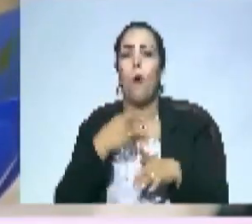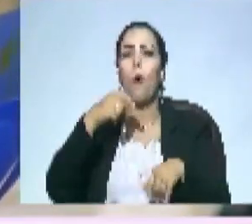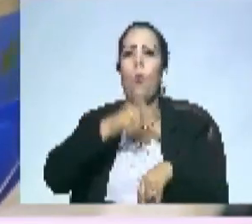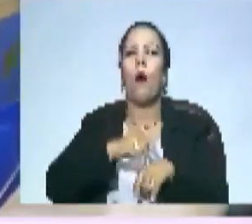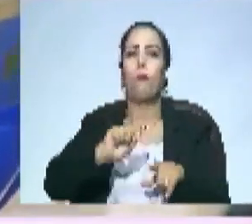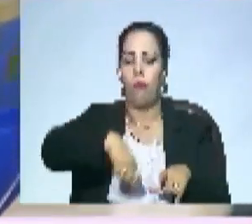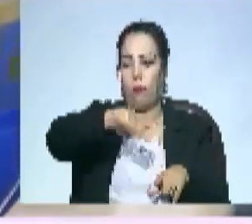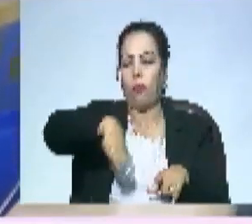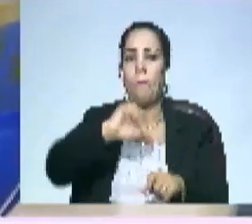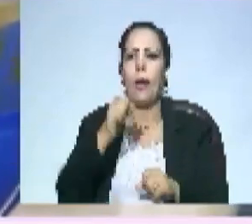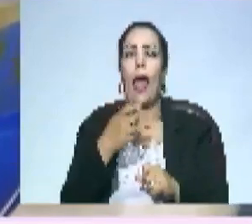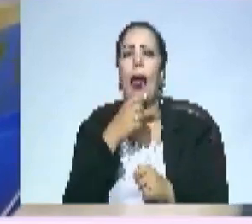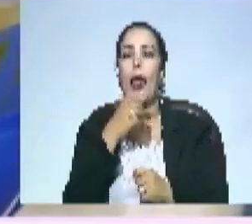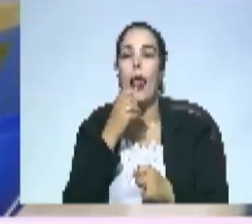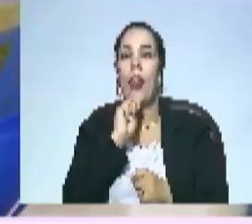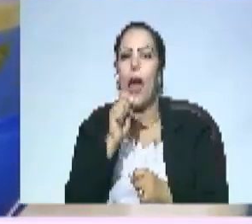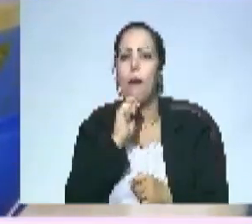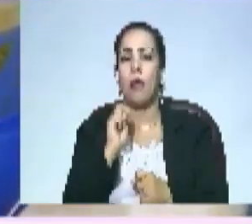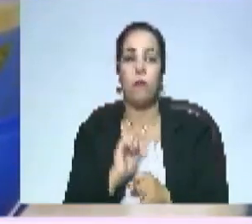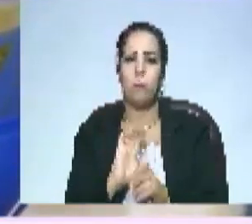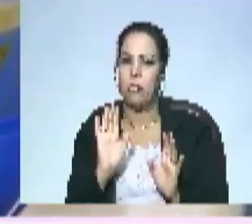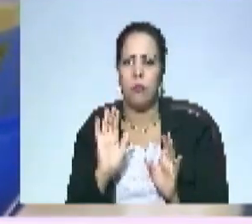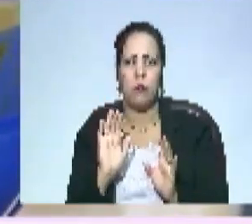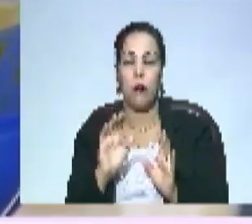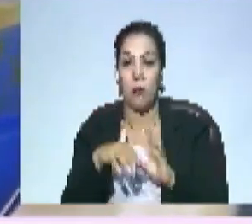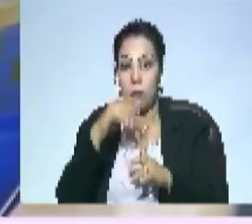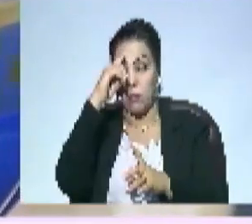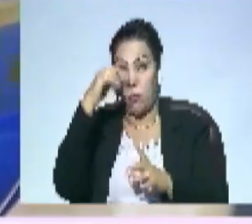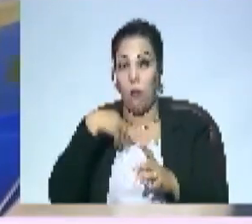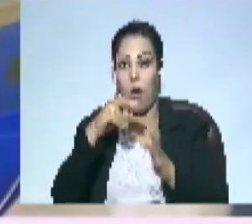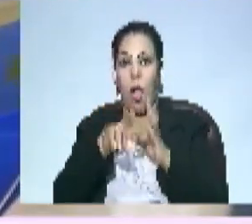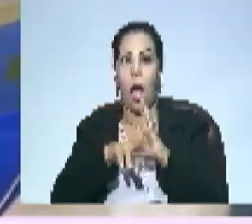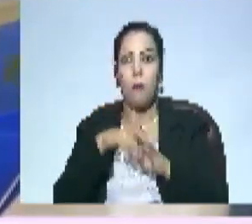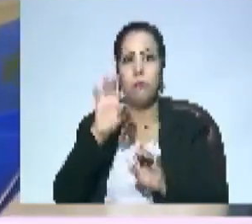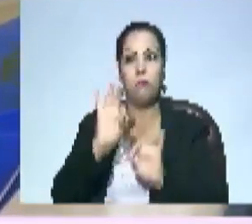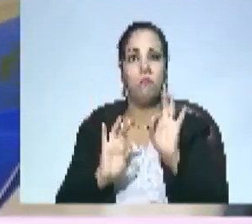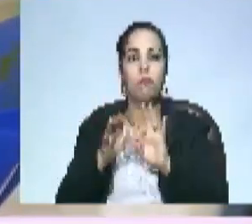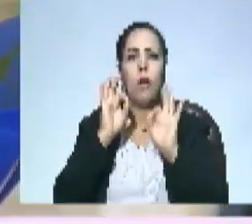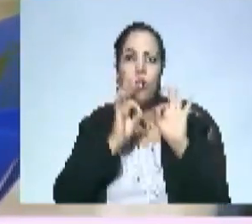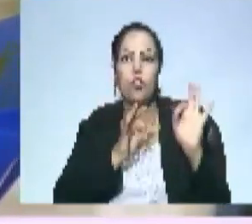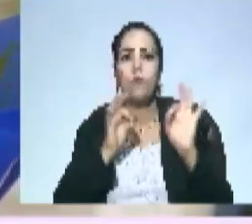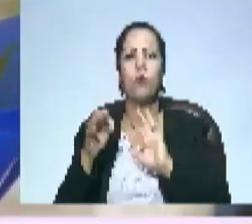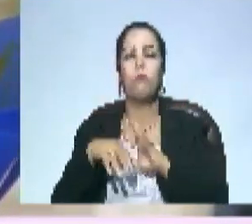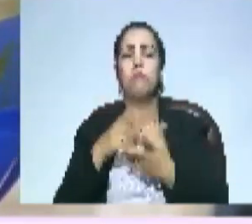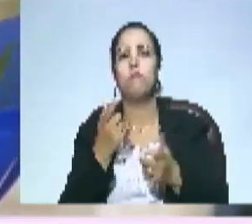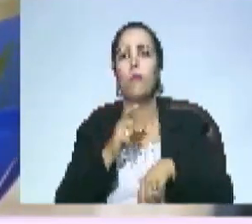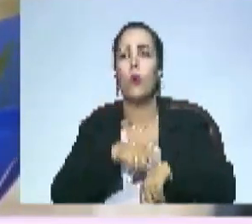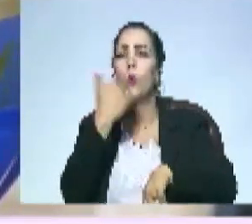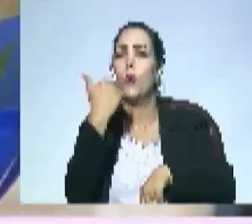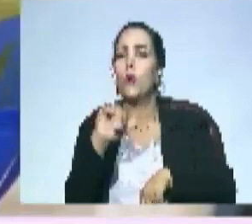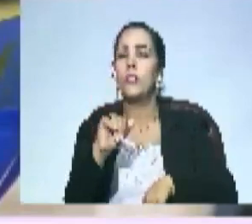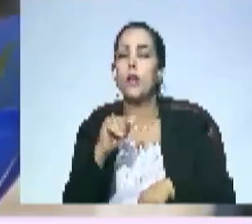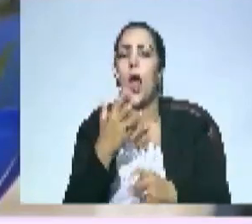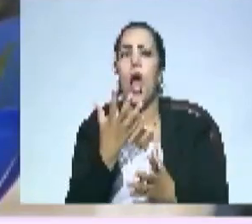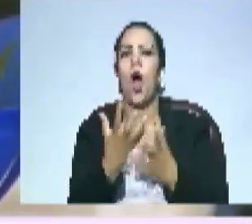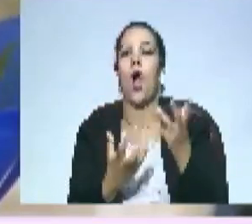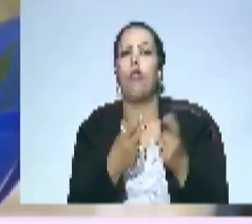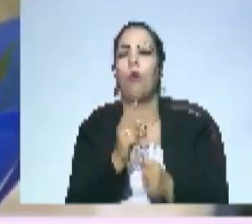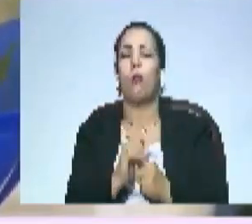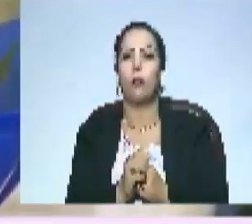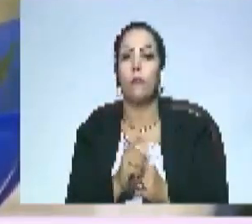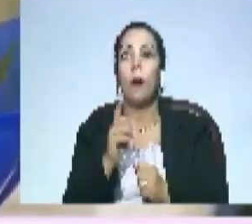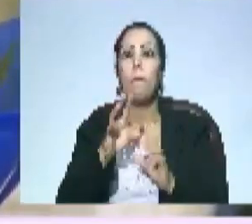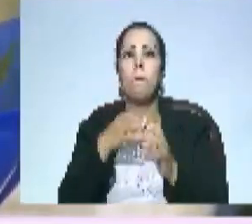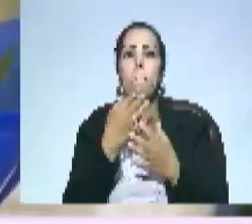بس بتاع اللحمه لكن وقت التعصيج بتاع اللحمه لو انت عايزه تعصق مظبوط زي ما احنا عاملينها كده بتاخد حوالي نص ساعه على النار لا انا